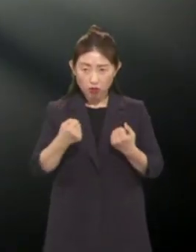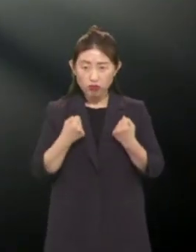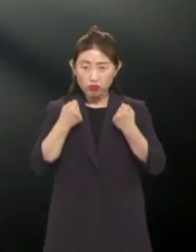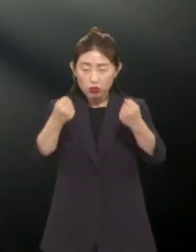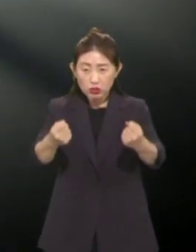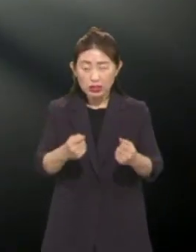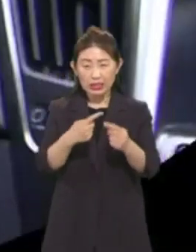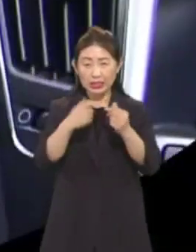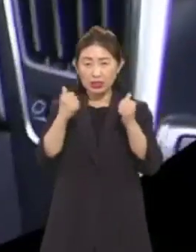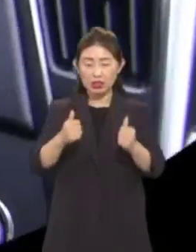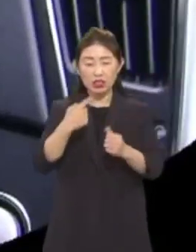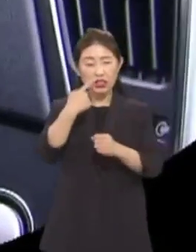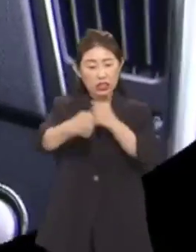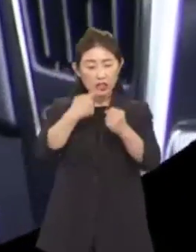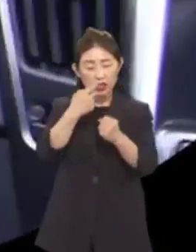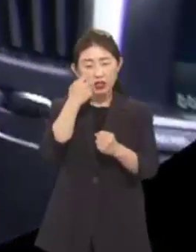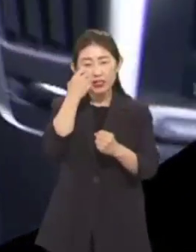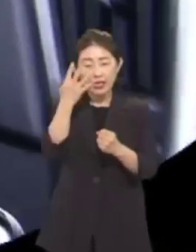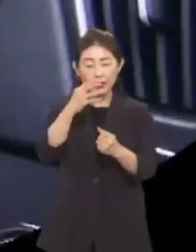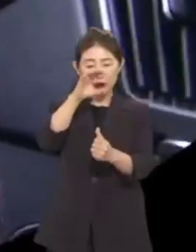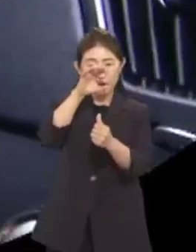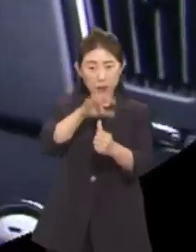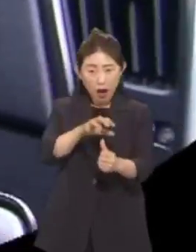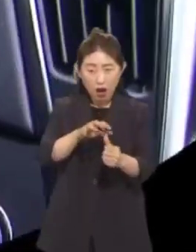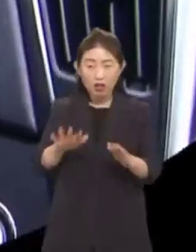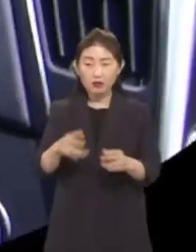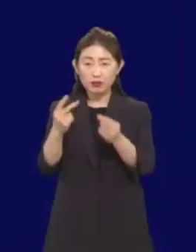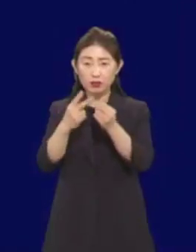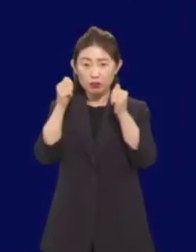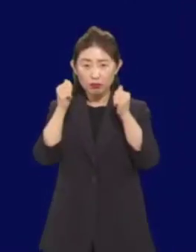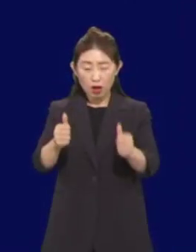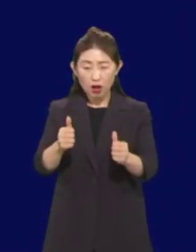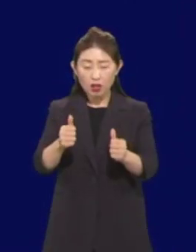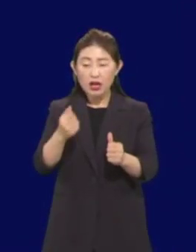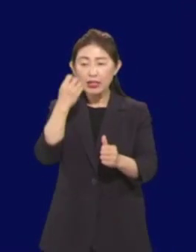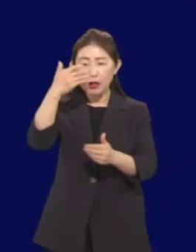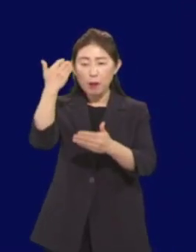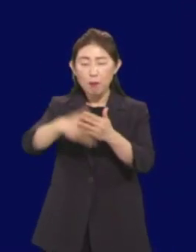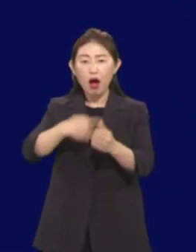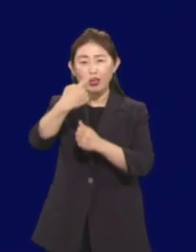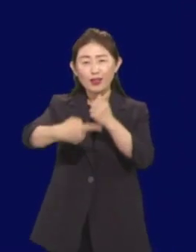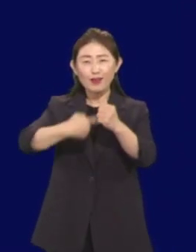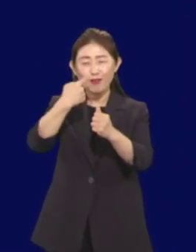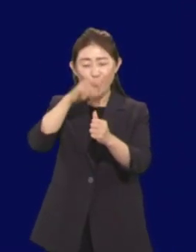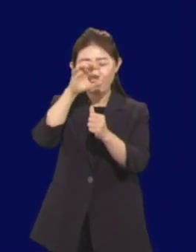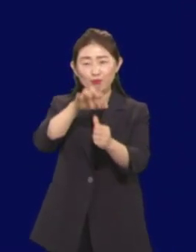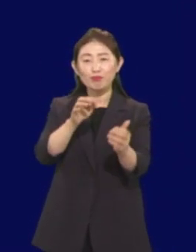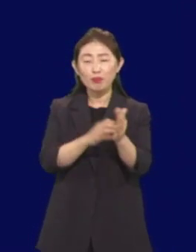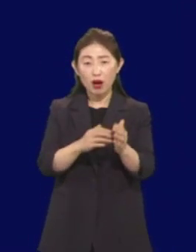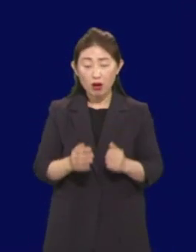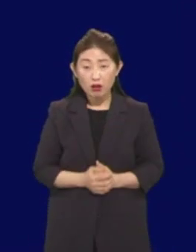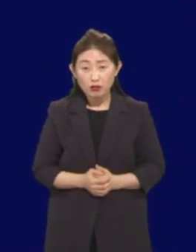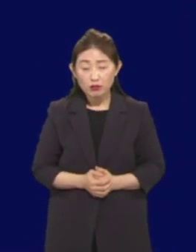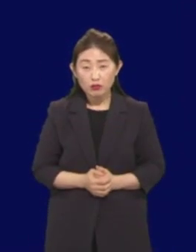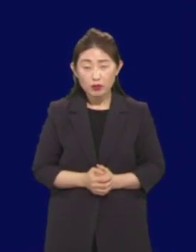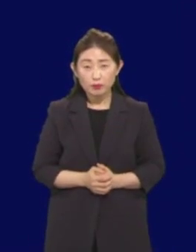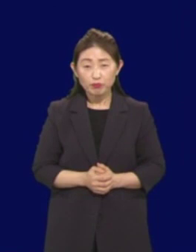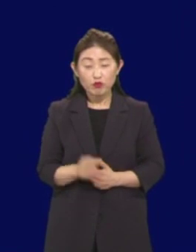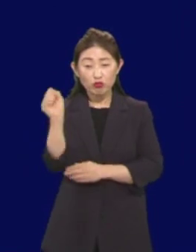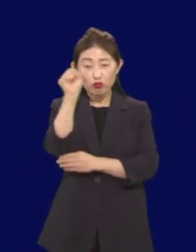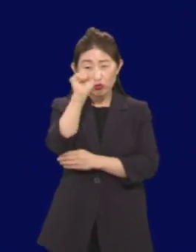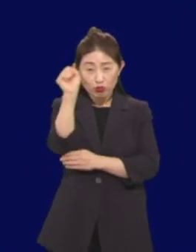4월을 선고받았지만 최근 항소심에선 1년으로 감형됐습니다. 과거 여러 차례 음주운전과 무면허 운전으로 처벌받은